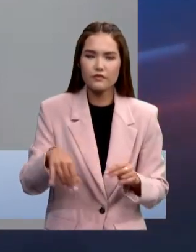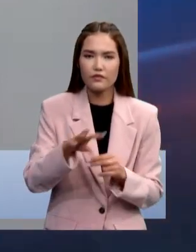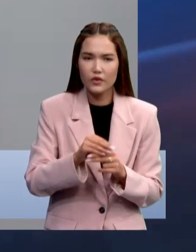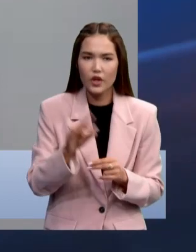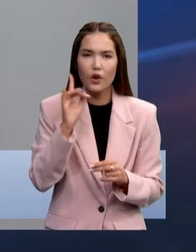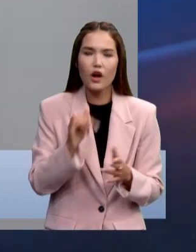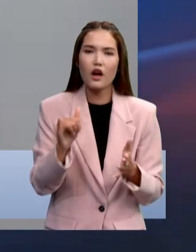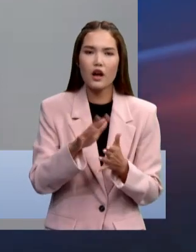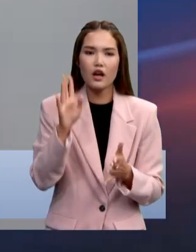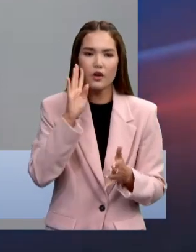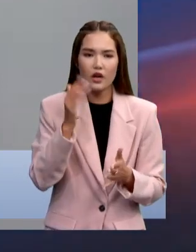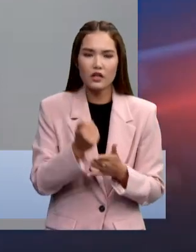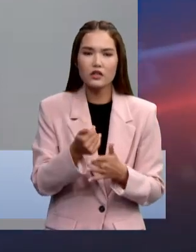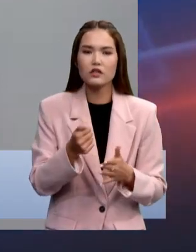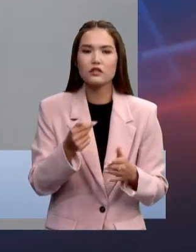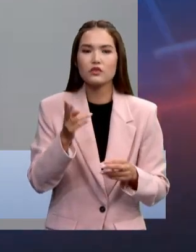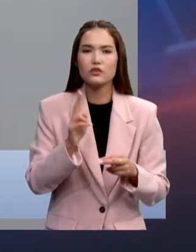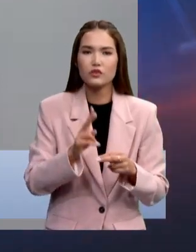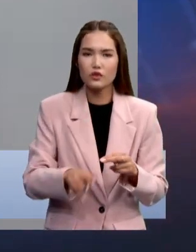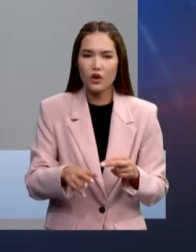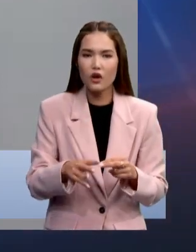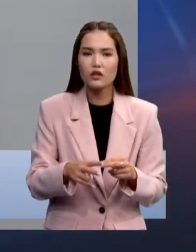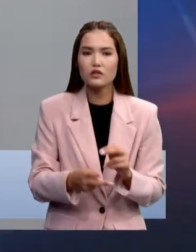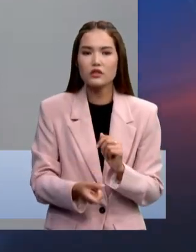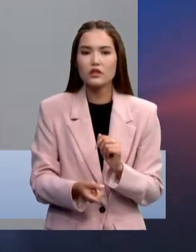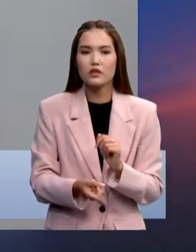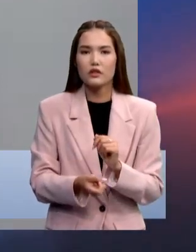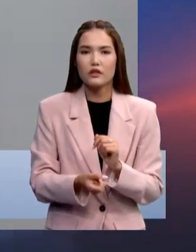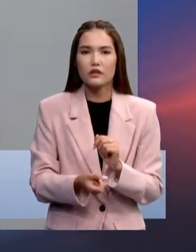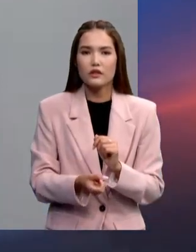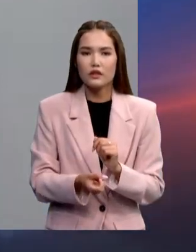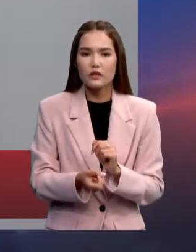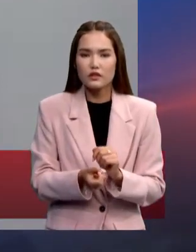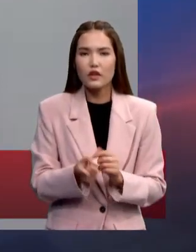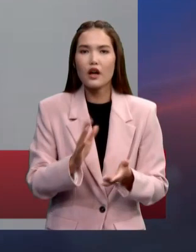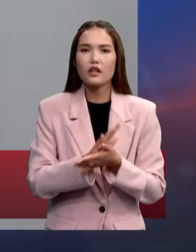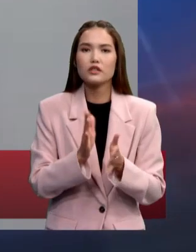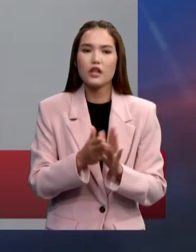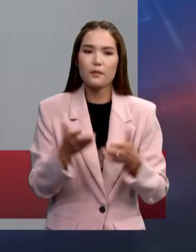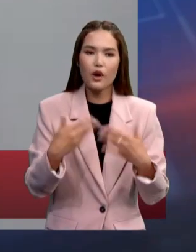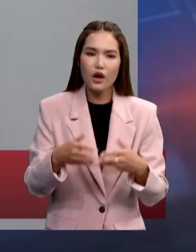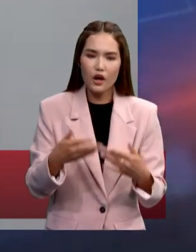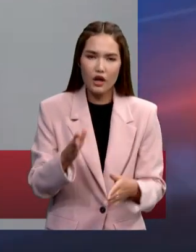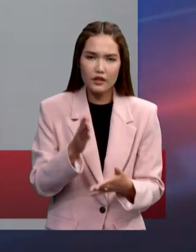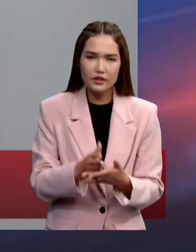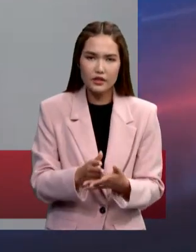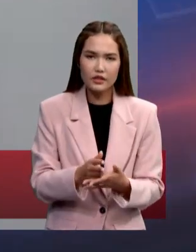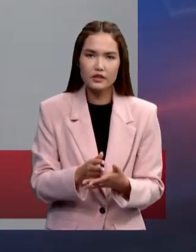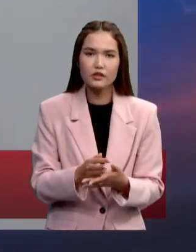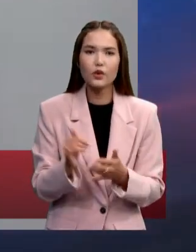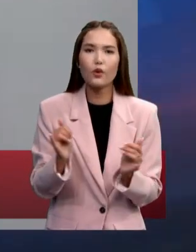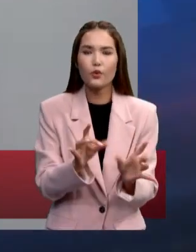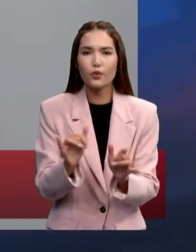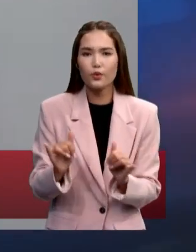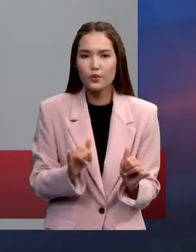может показать, чтобы поделились опытом, тут же Западную Европу, те же, которые тут же